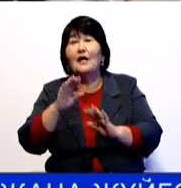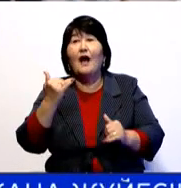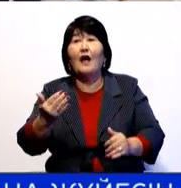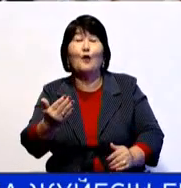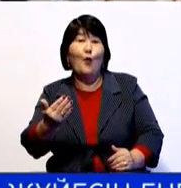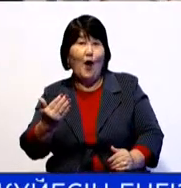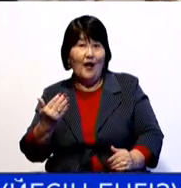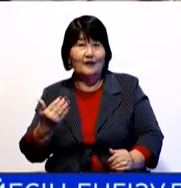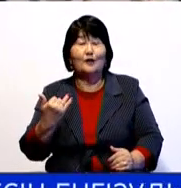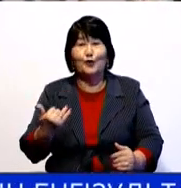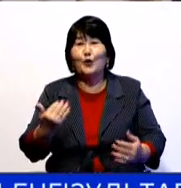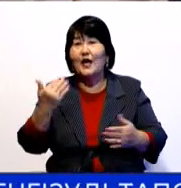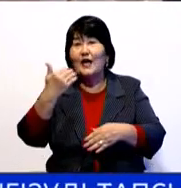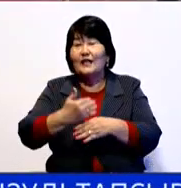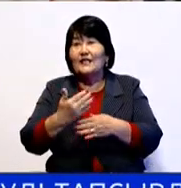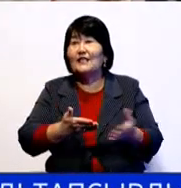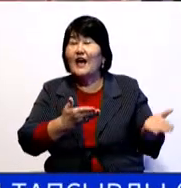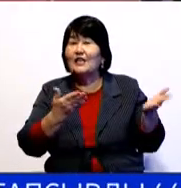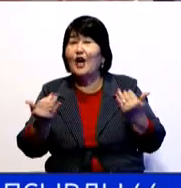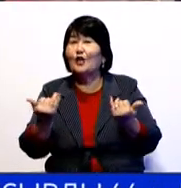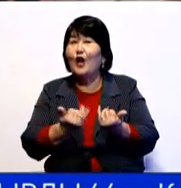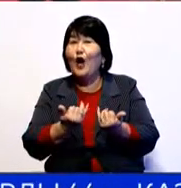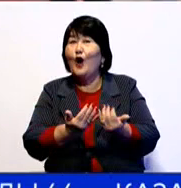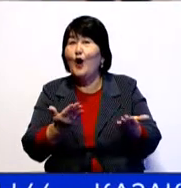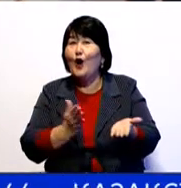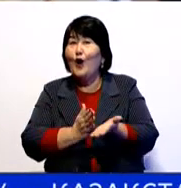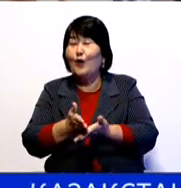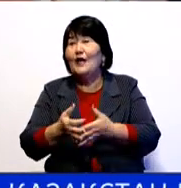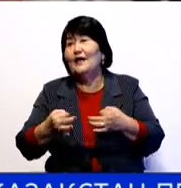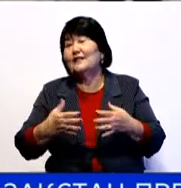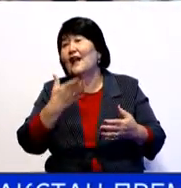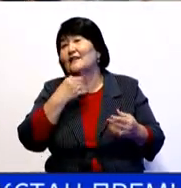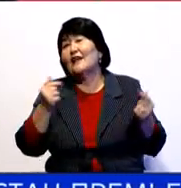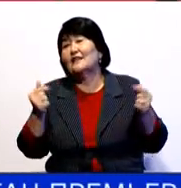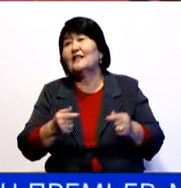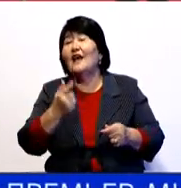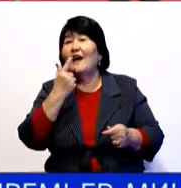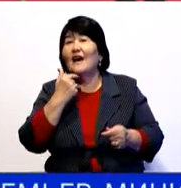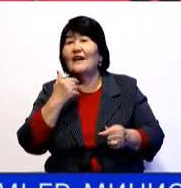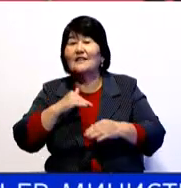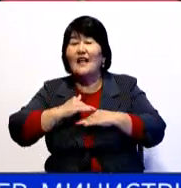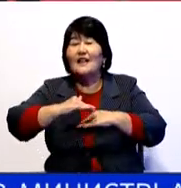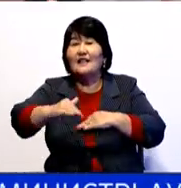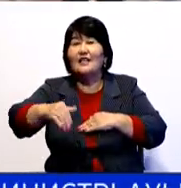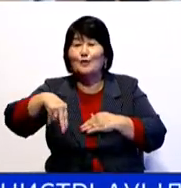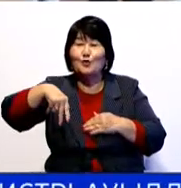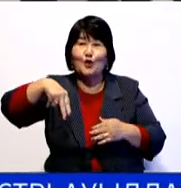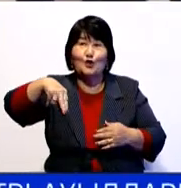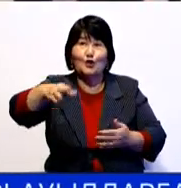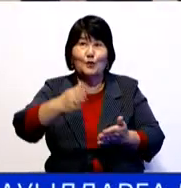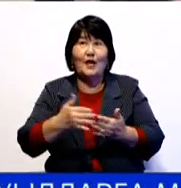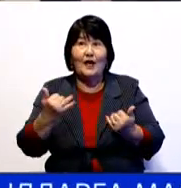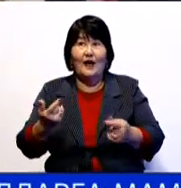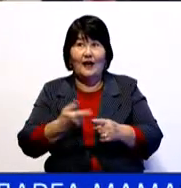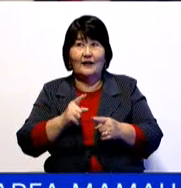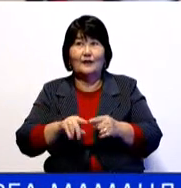оған дейін бүгінгі кешке шақырылған қонақтар сән салтанаты жарасқан қызыл гүлем үстімен жүріп өтуде. Қазір